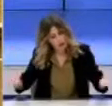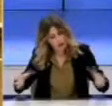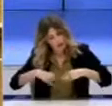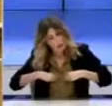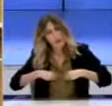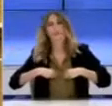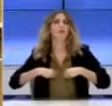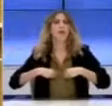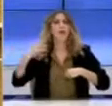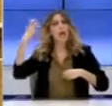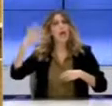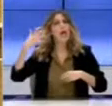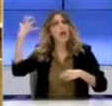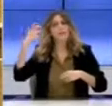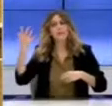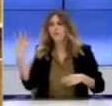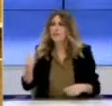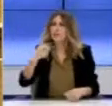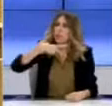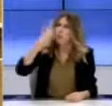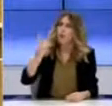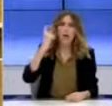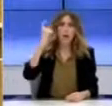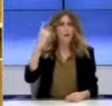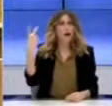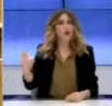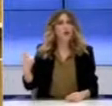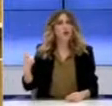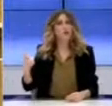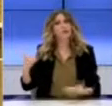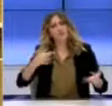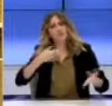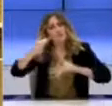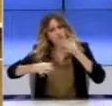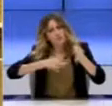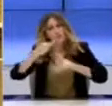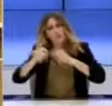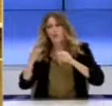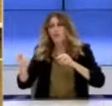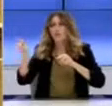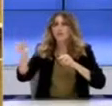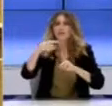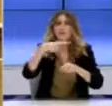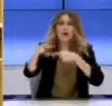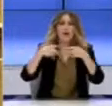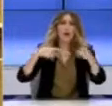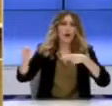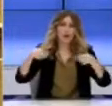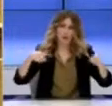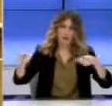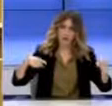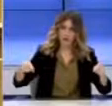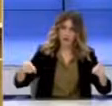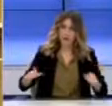όμως επίσης οι οποίοι δεσμεύονται από τα αποτελέσματα των ψηφοφοριών που γίνονται εντός